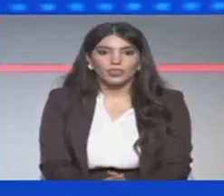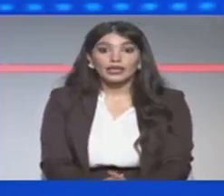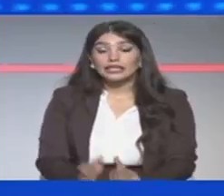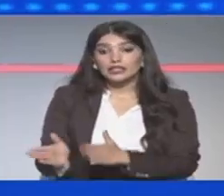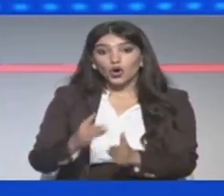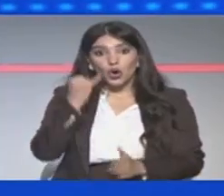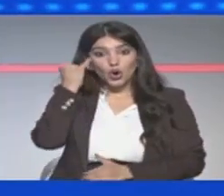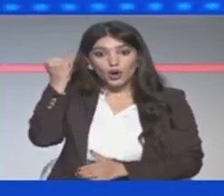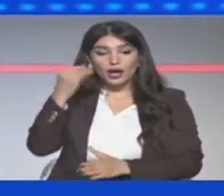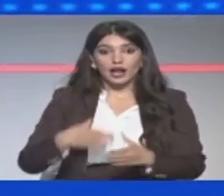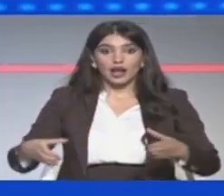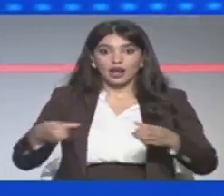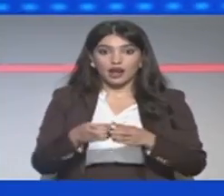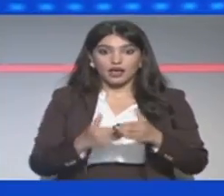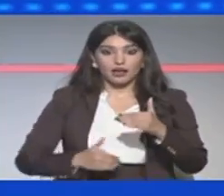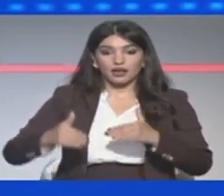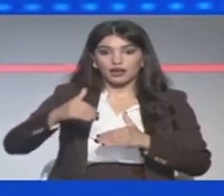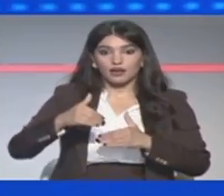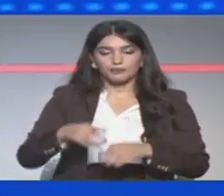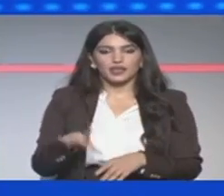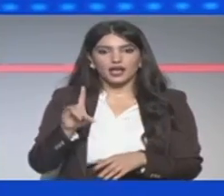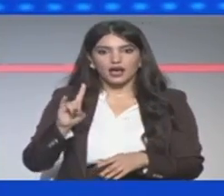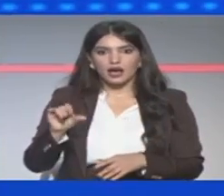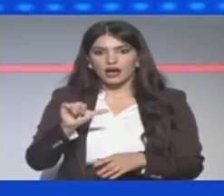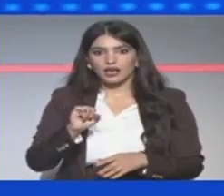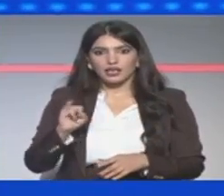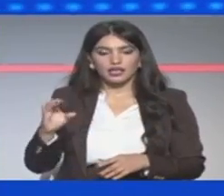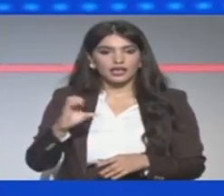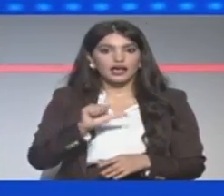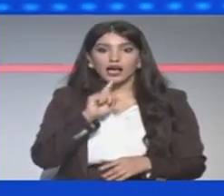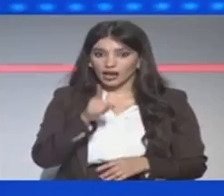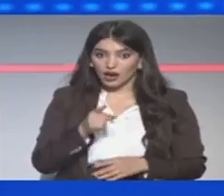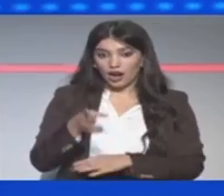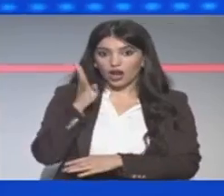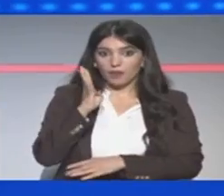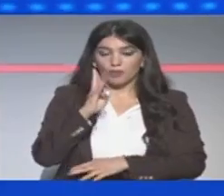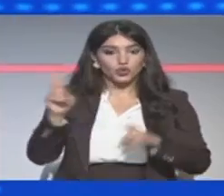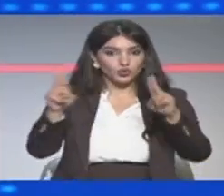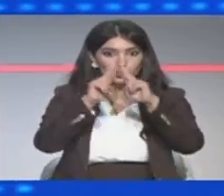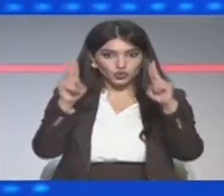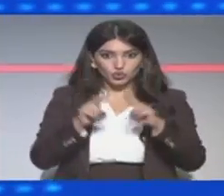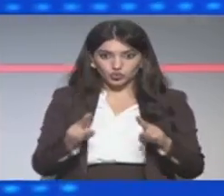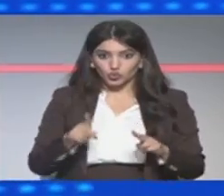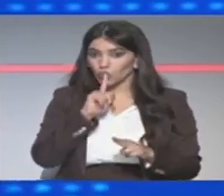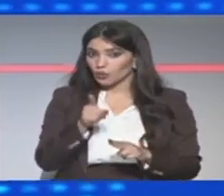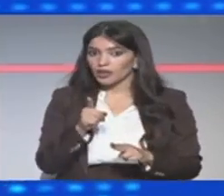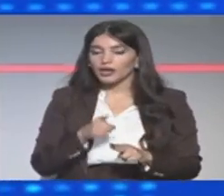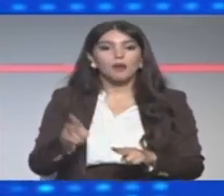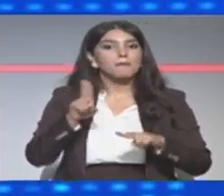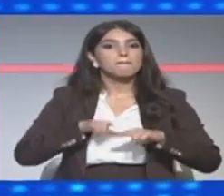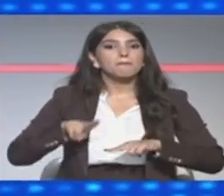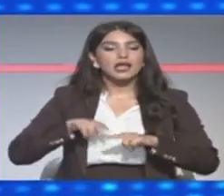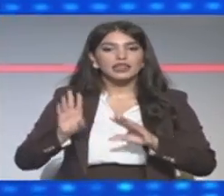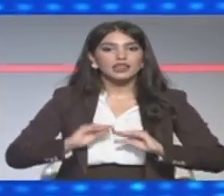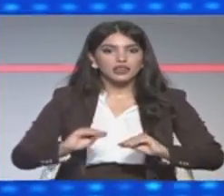ببادرة من الهيئة العليا المستقلة للاتصال السمعي والبصري انتظم اليوم الملتقى الدولي الجامعة الصيفية حول التعديل